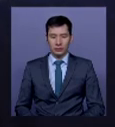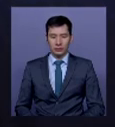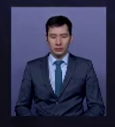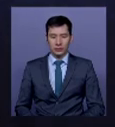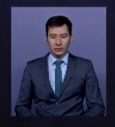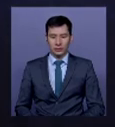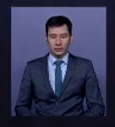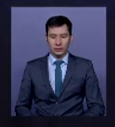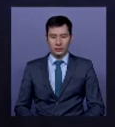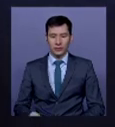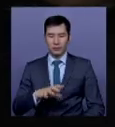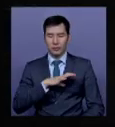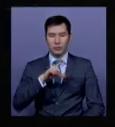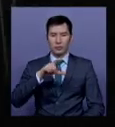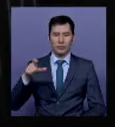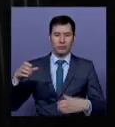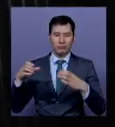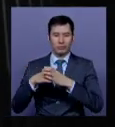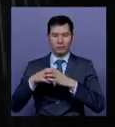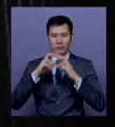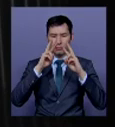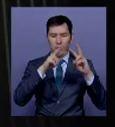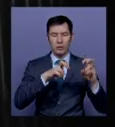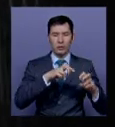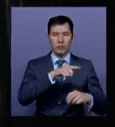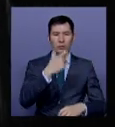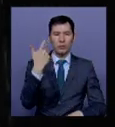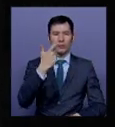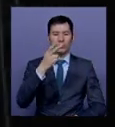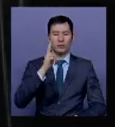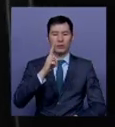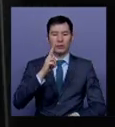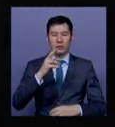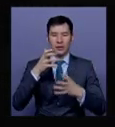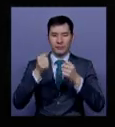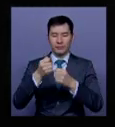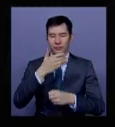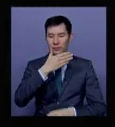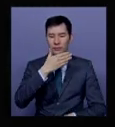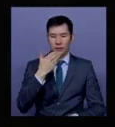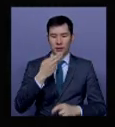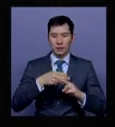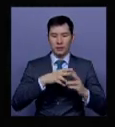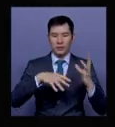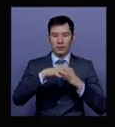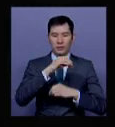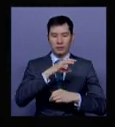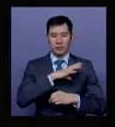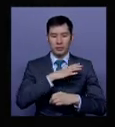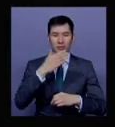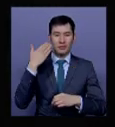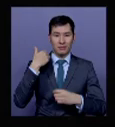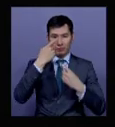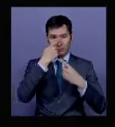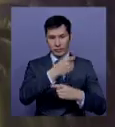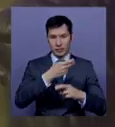Тойға тап болған тексеруші топ нысан иесін табалмады десе де болып жатқан қуанышты тарқатып мейрамханаға ескерту жасады. Ал